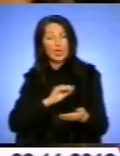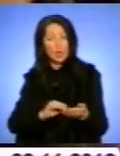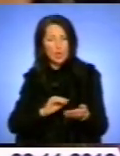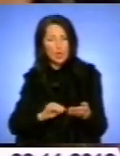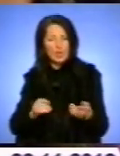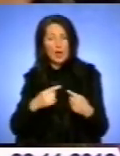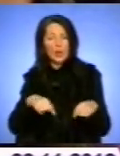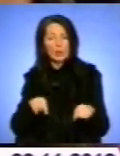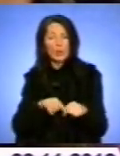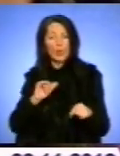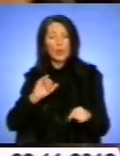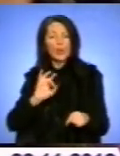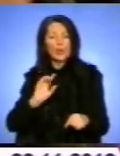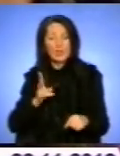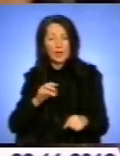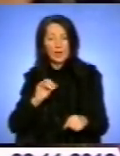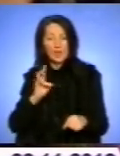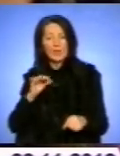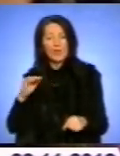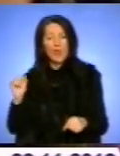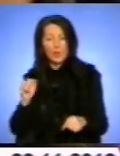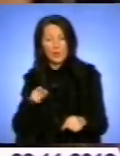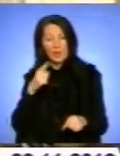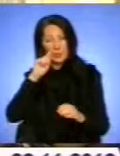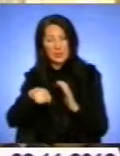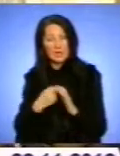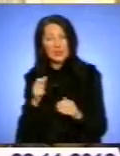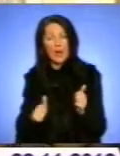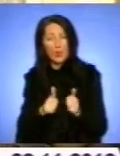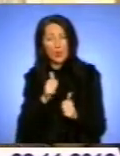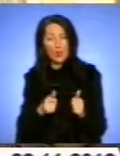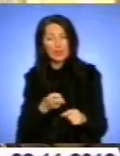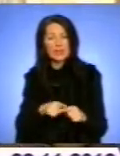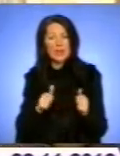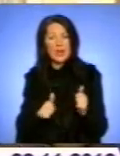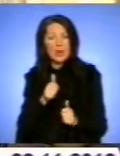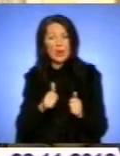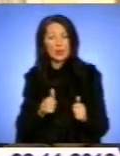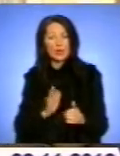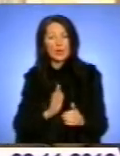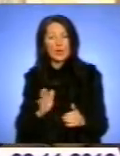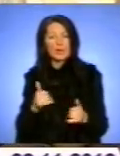організованій «Укрінформом». Там і дізналася про конкурс. Цей конкурс